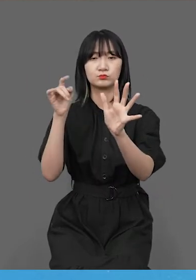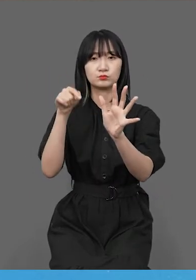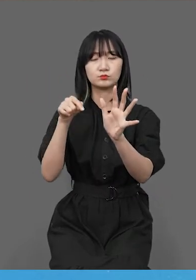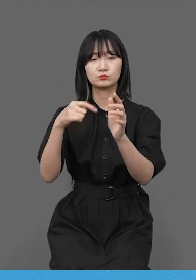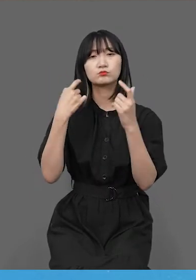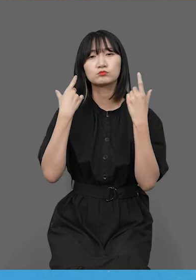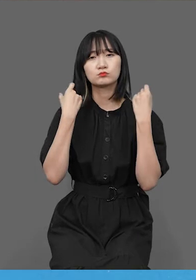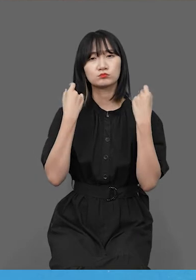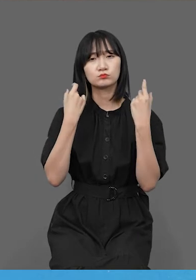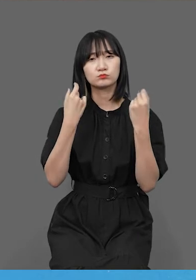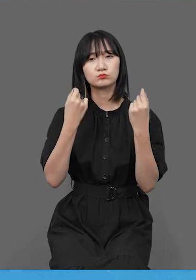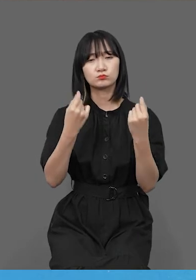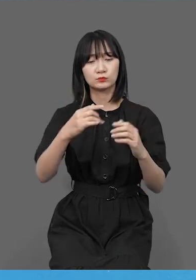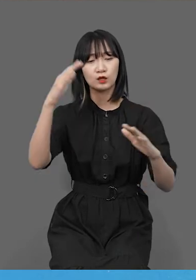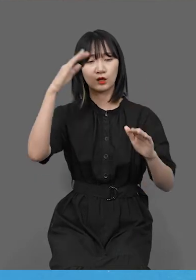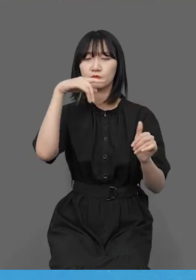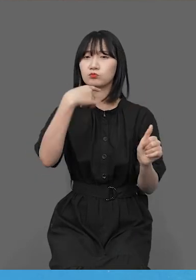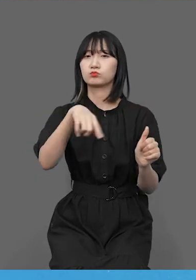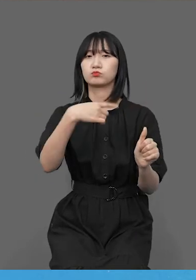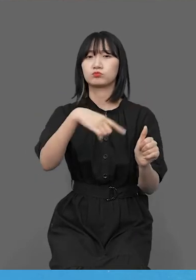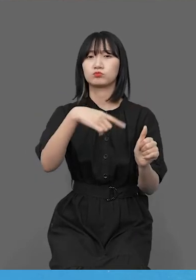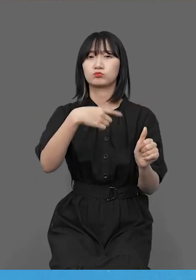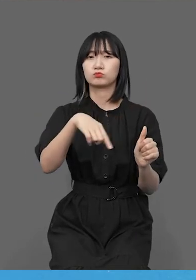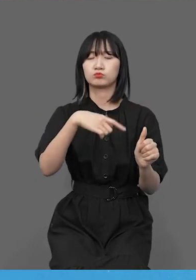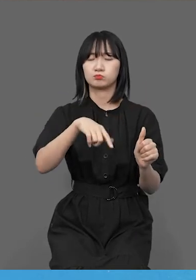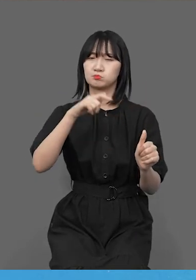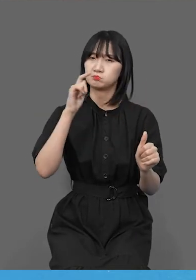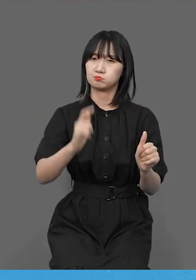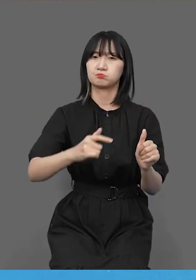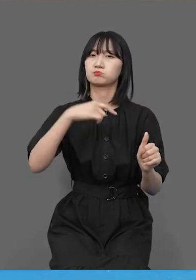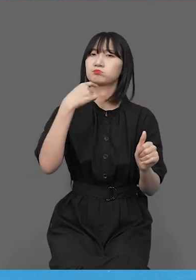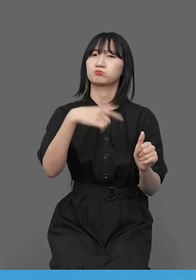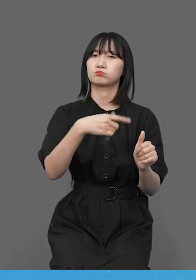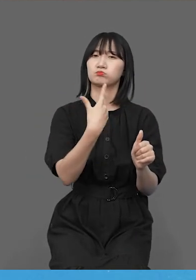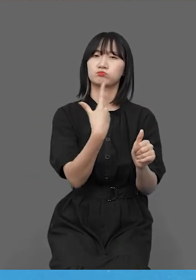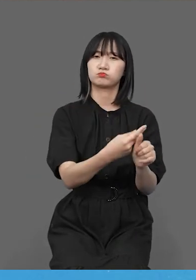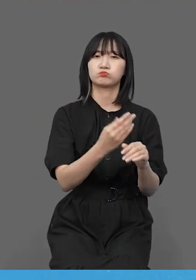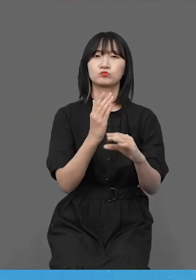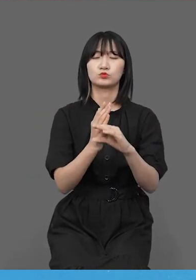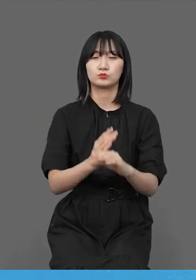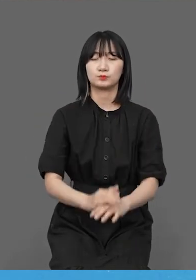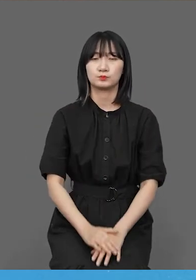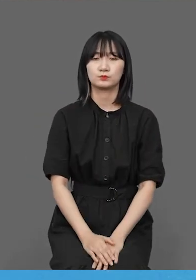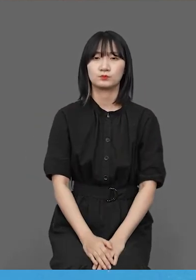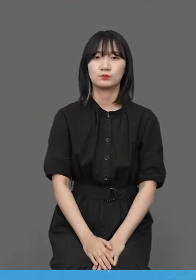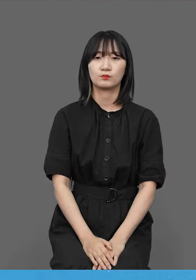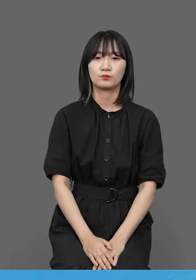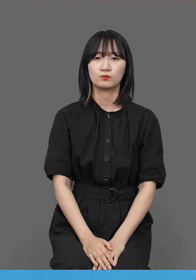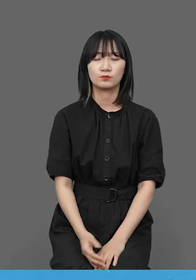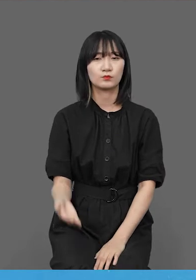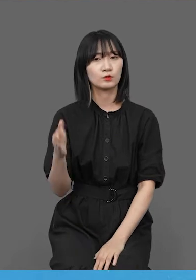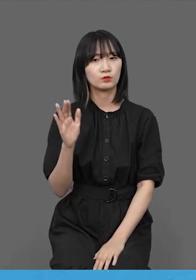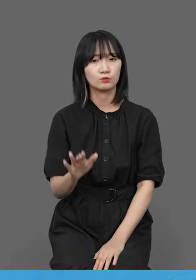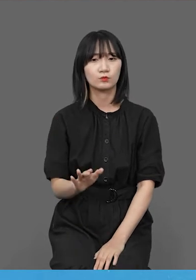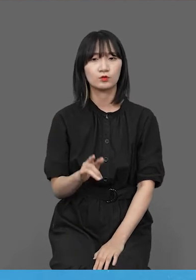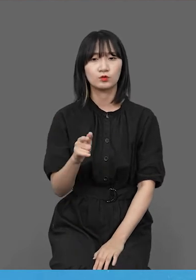뭐 여전히 우리 학생들한테 뭐 강력하게 교육이 되고 있는 부분입니다. 하지만은 저 논문에서